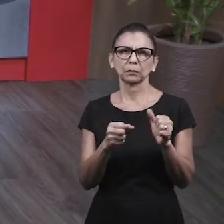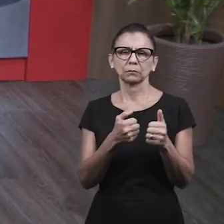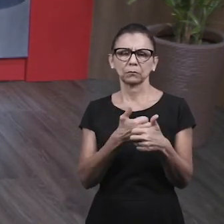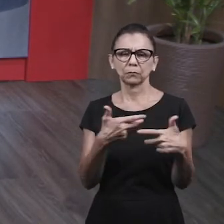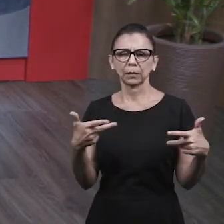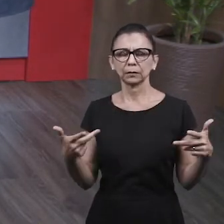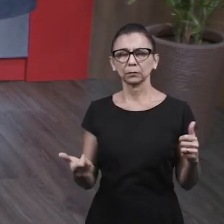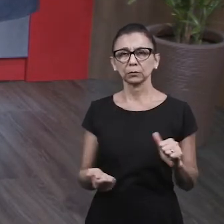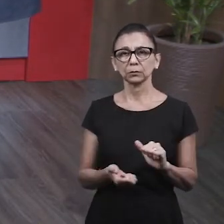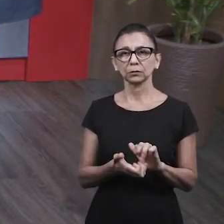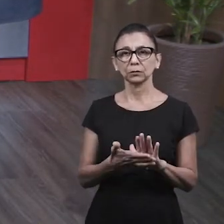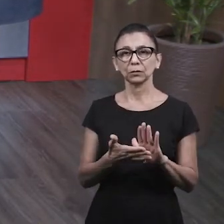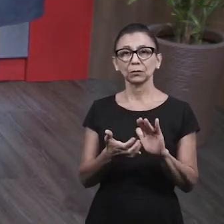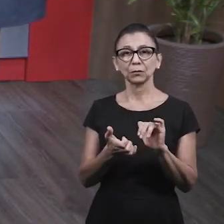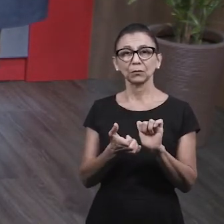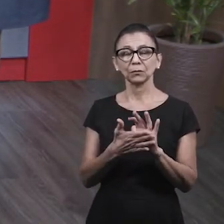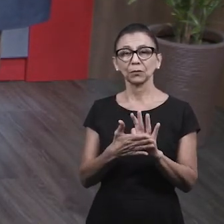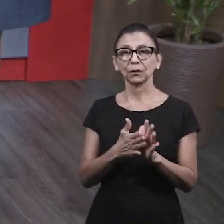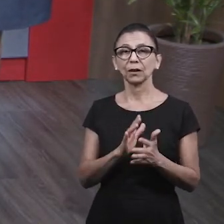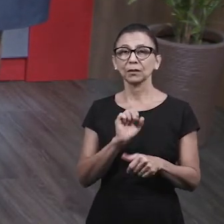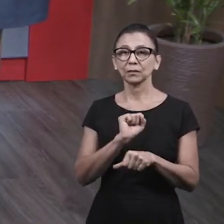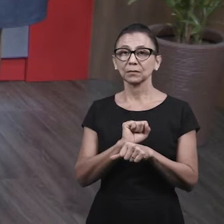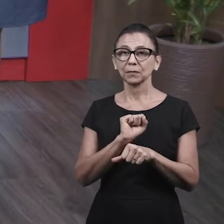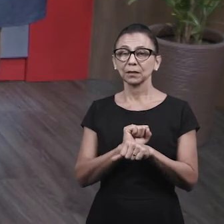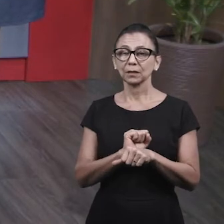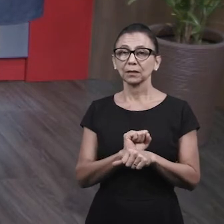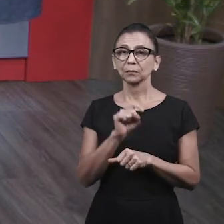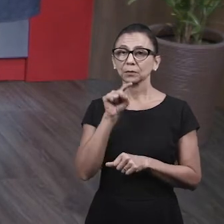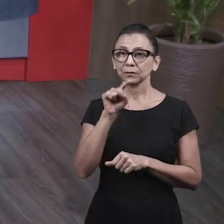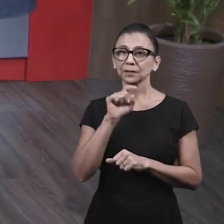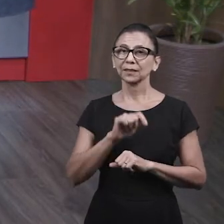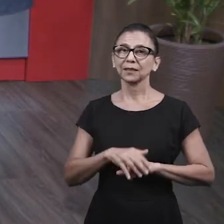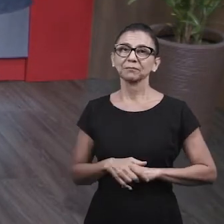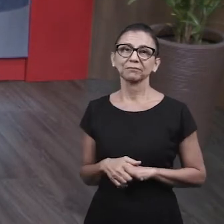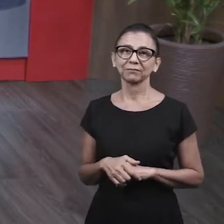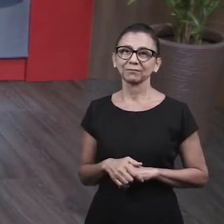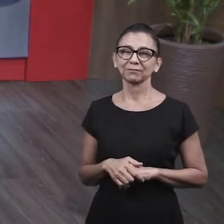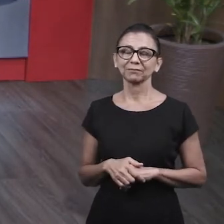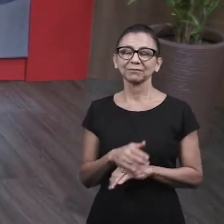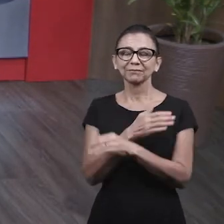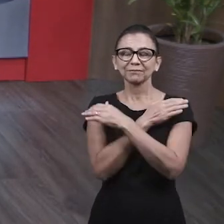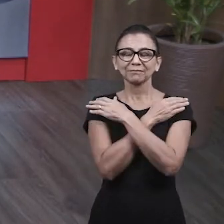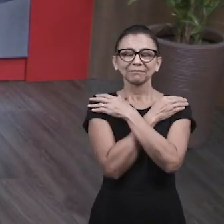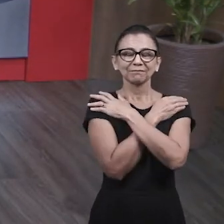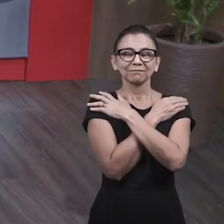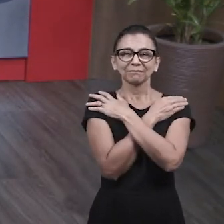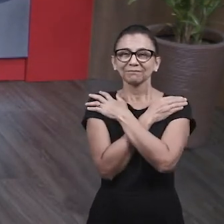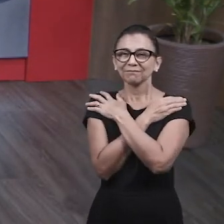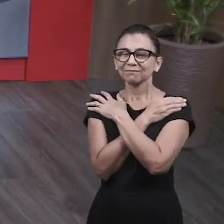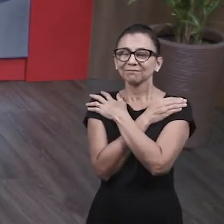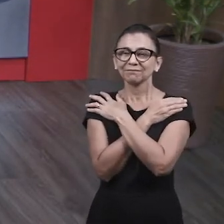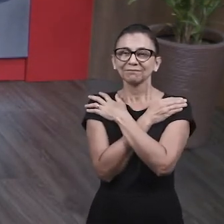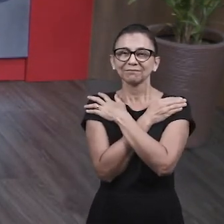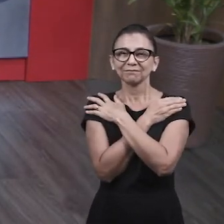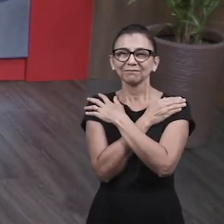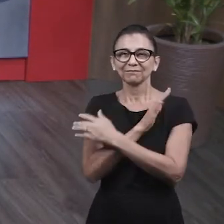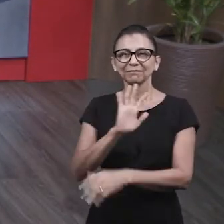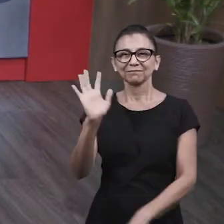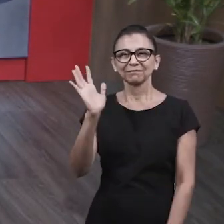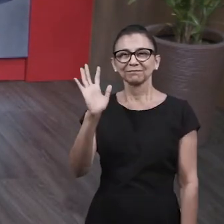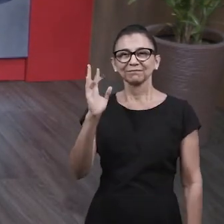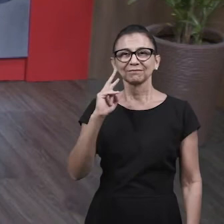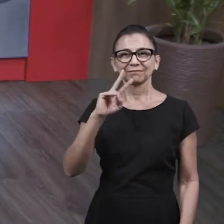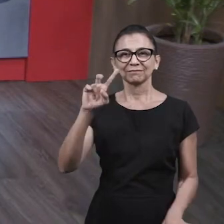donc ici affirmer avec l'enseignement des louanges et nous comptons avec la participation de vous tous. Je vous